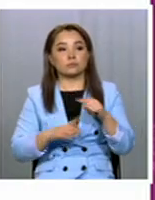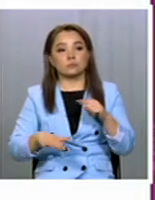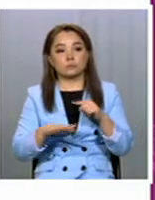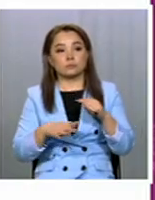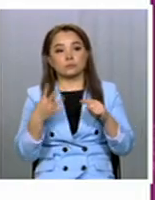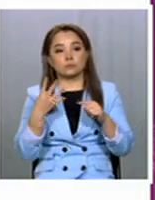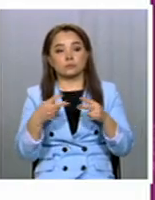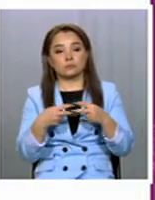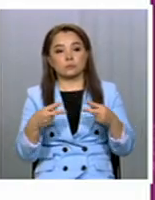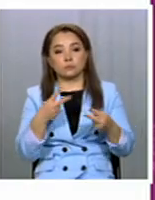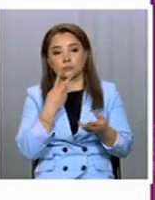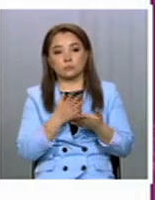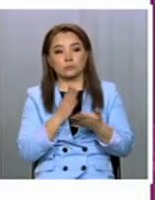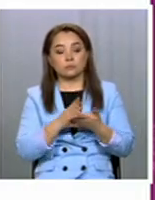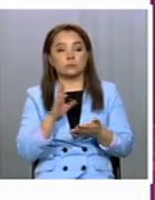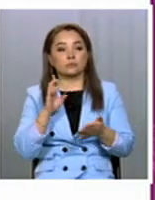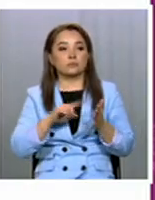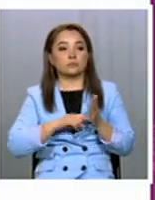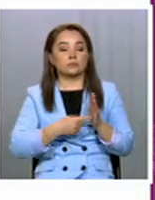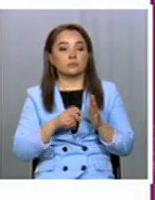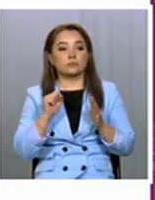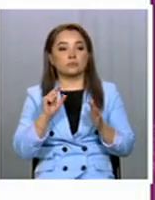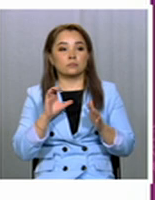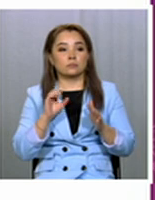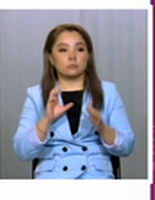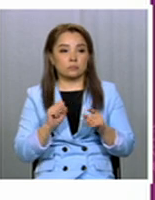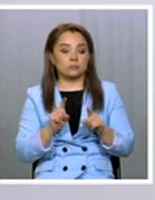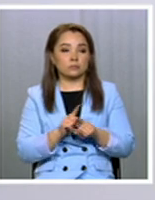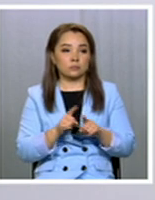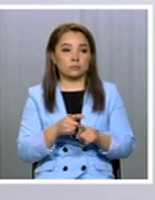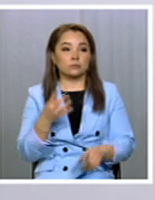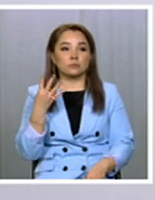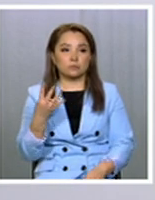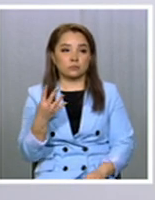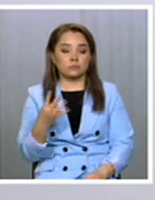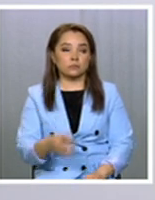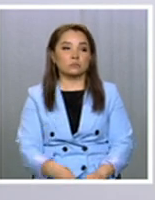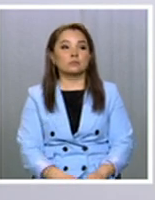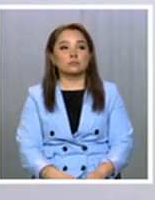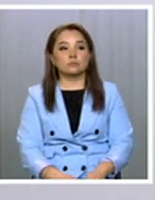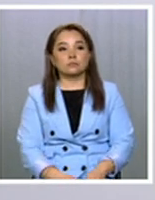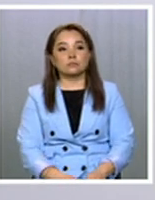болады. Демек, Б нүктесінің абсциссасы да 4-ке тең. Келесі тапсырма.